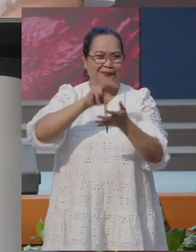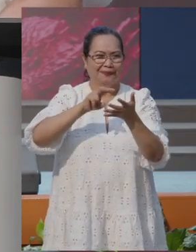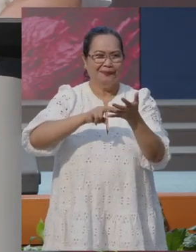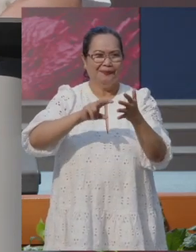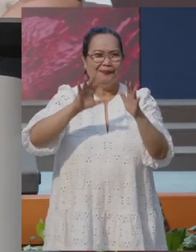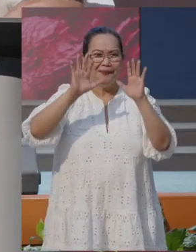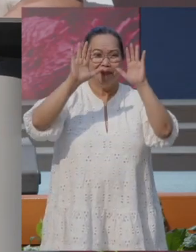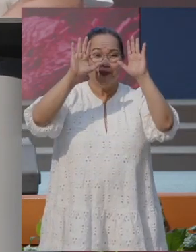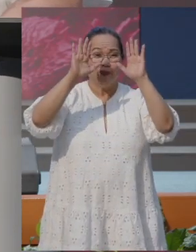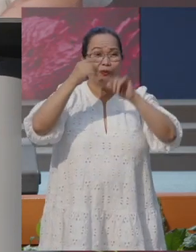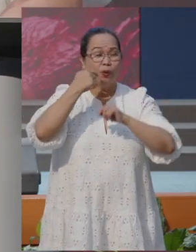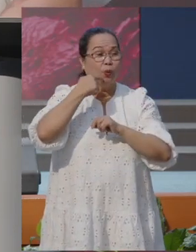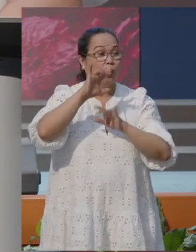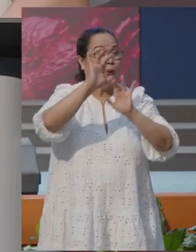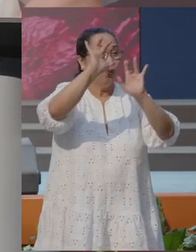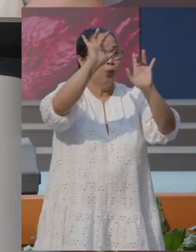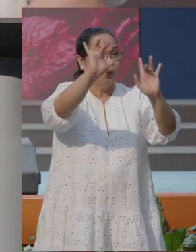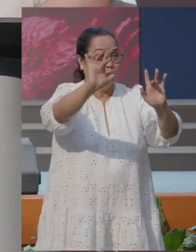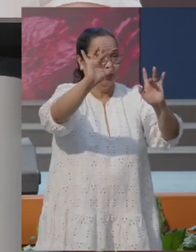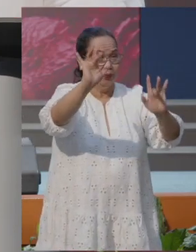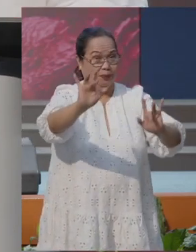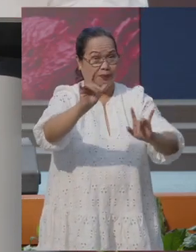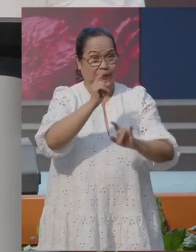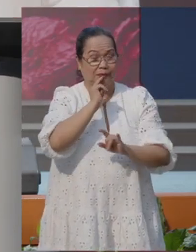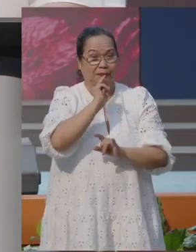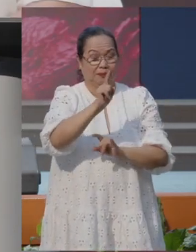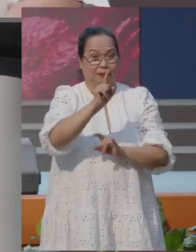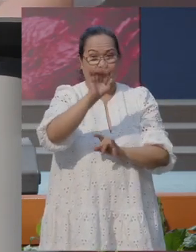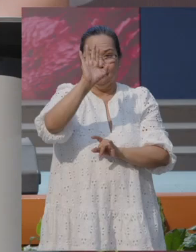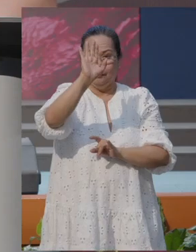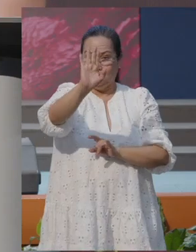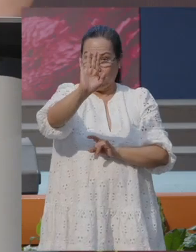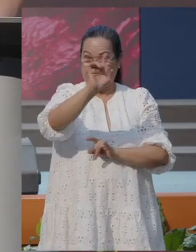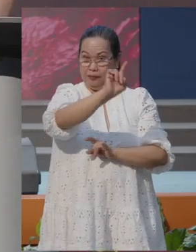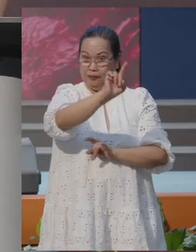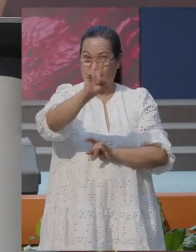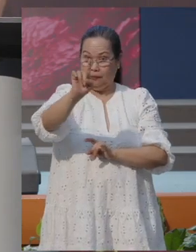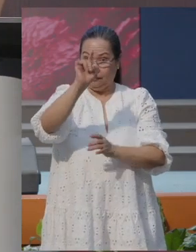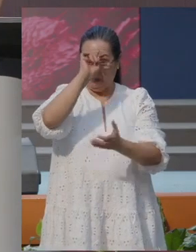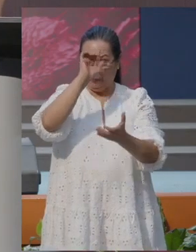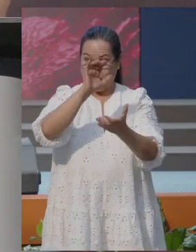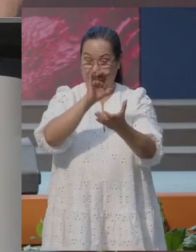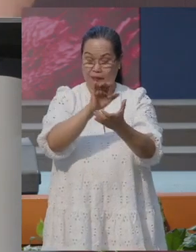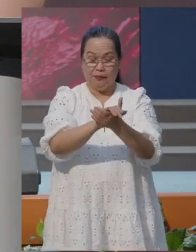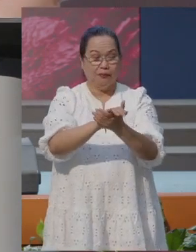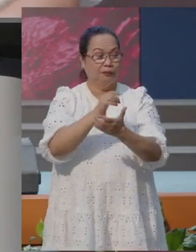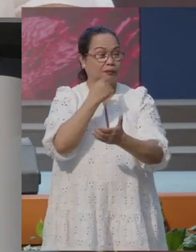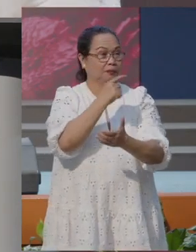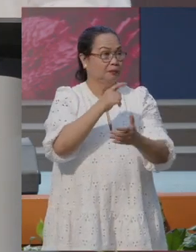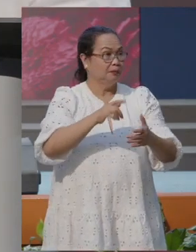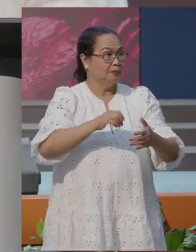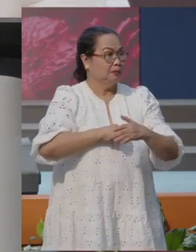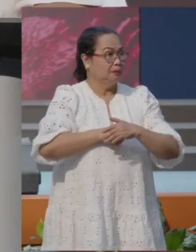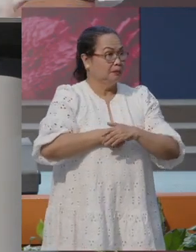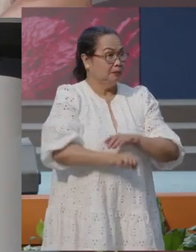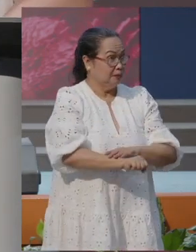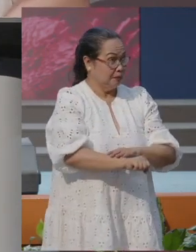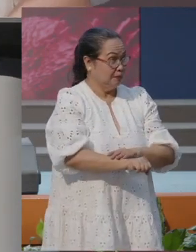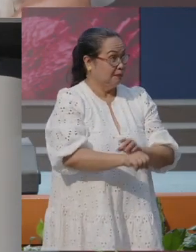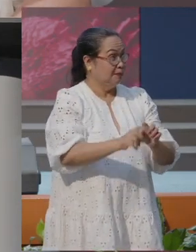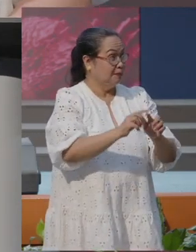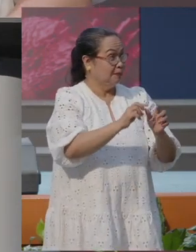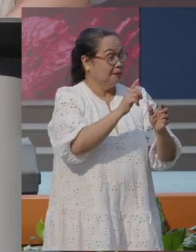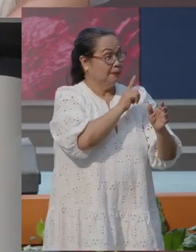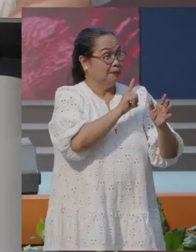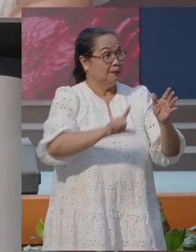pinag-aralan ng huli. Ang buhay ng isang tunay na mananampalataya at na ipinanganak ng muli kay Kristo